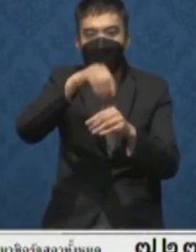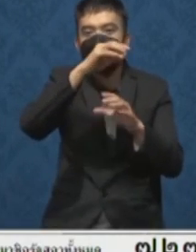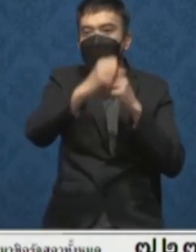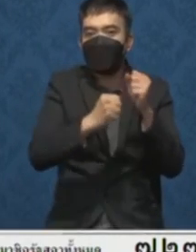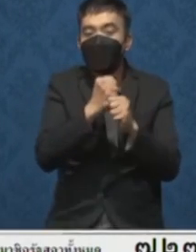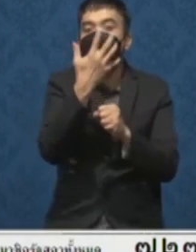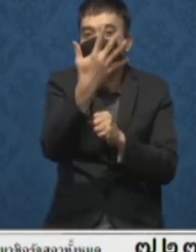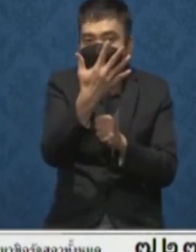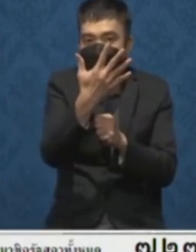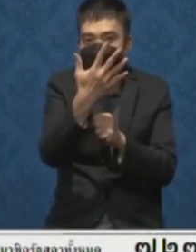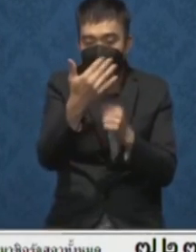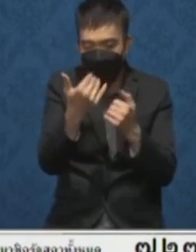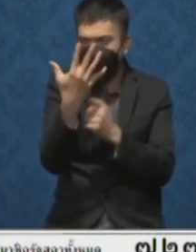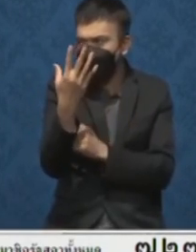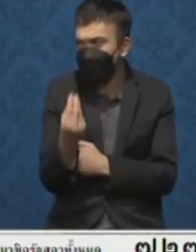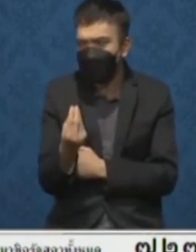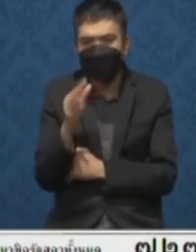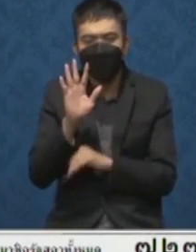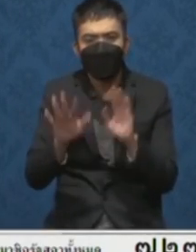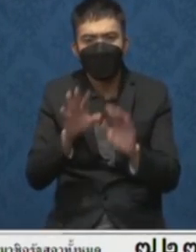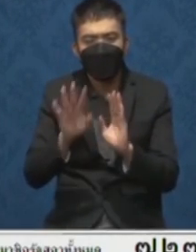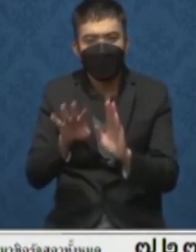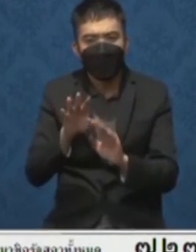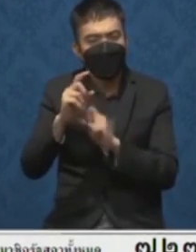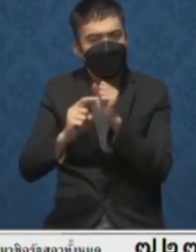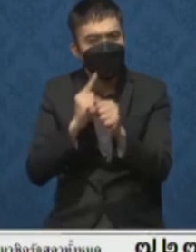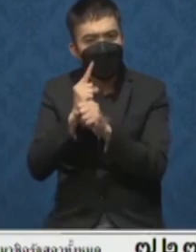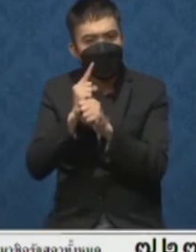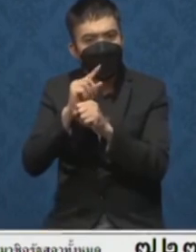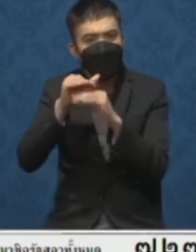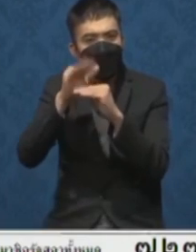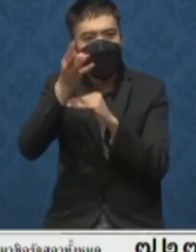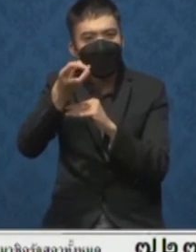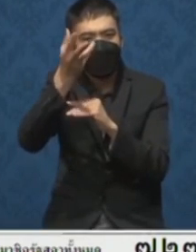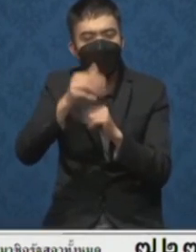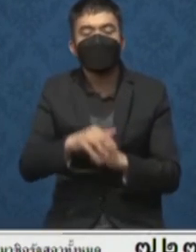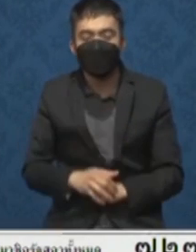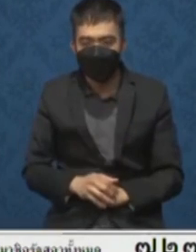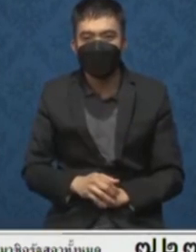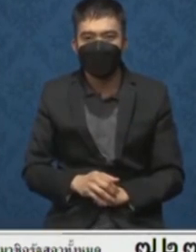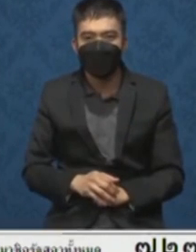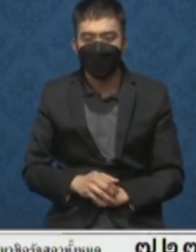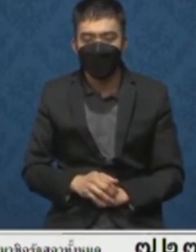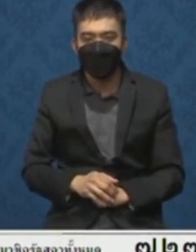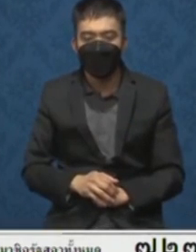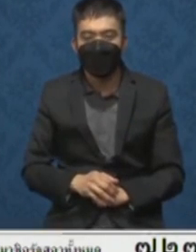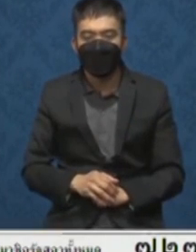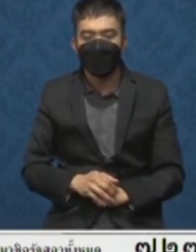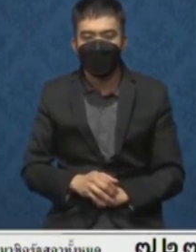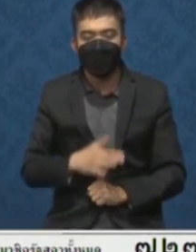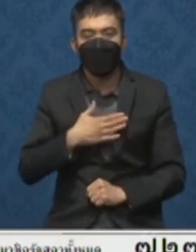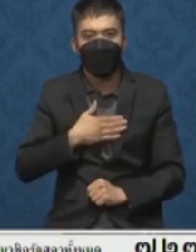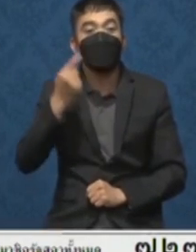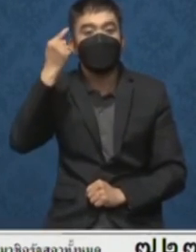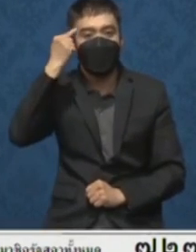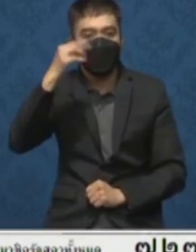นี้เหลืออยู่อเพียงปีเสร็เสร็นี้เยนะครับกผมจึงเห็นว